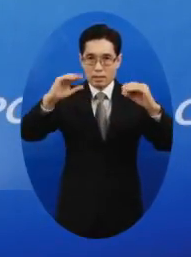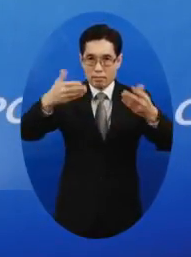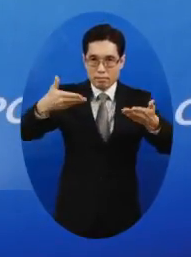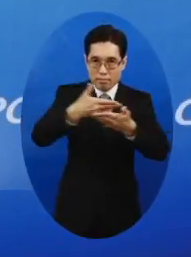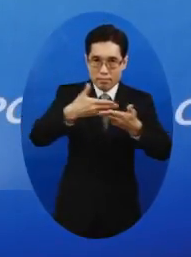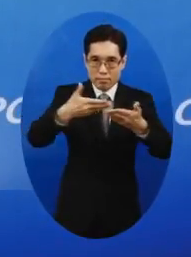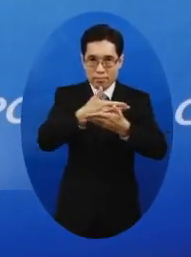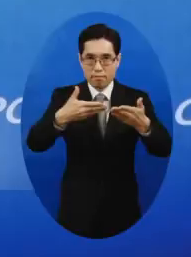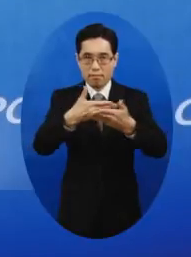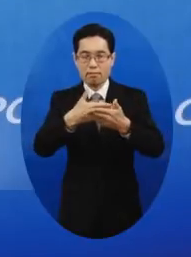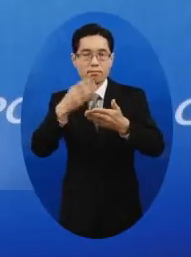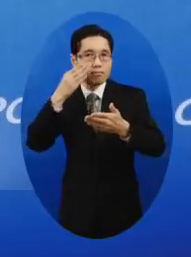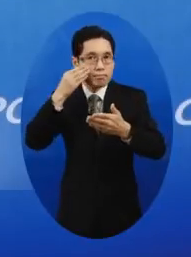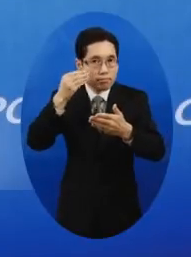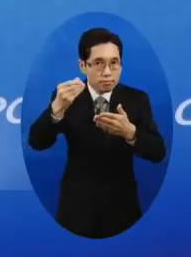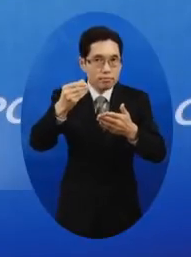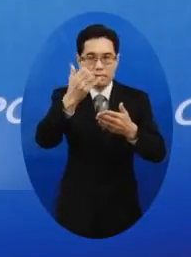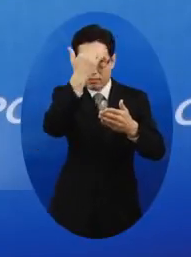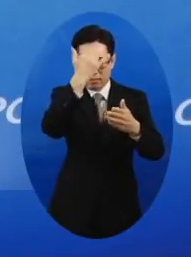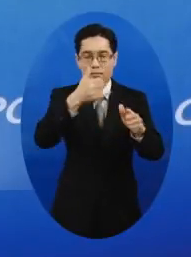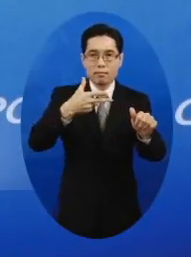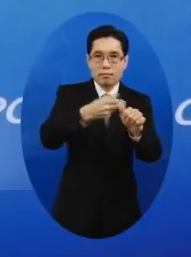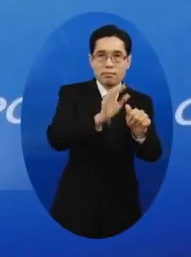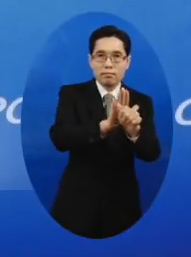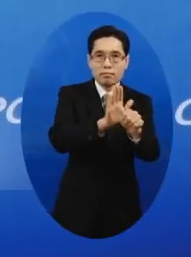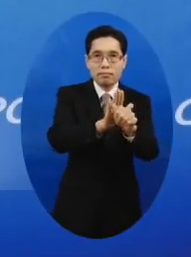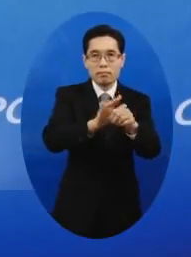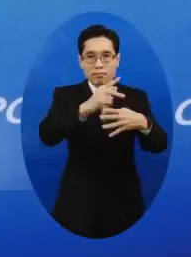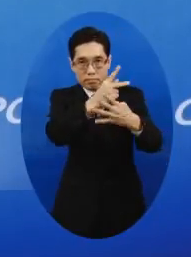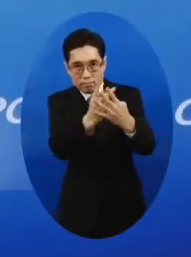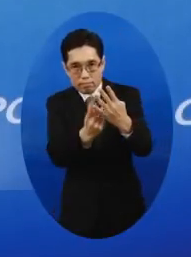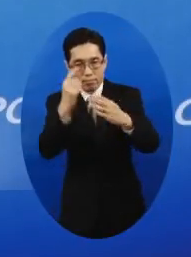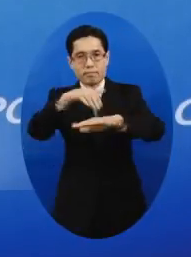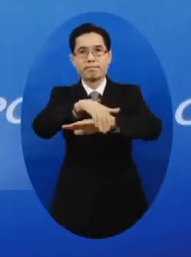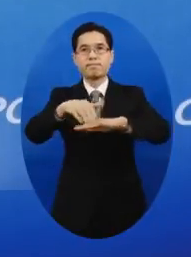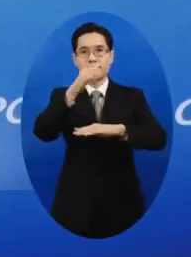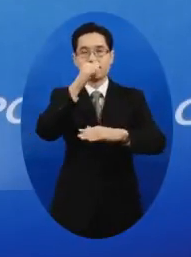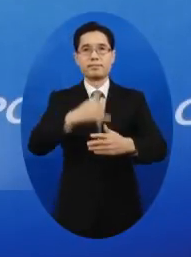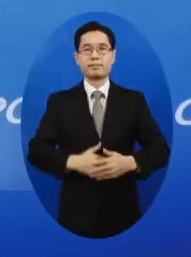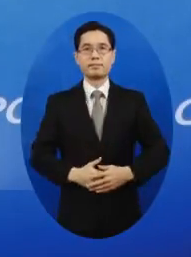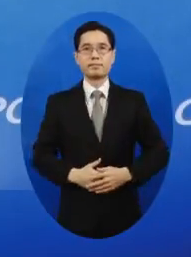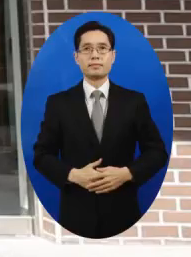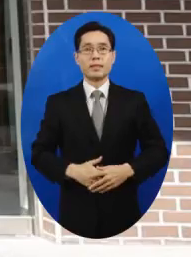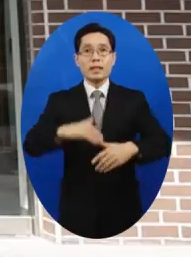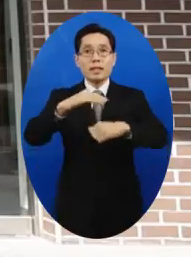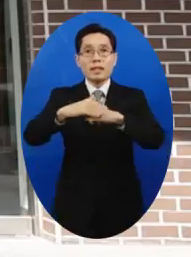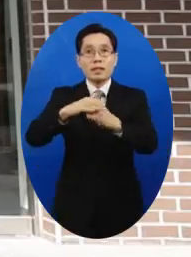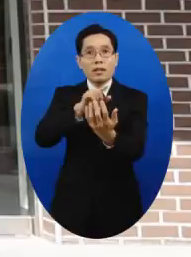관계 회복을 통해 올바른 인성을 키울 수 있는 다양한 프로그램을 마련 합니다